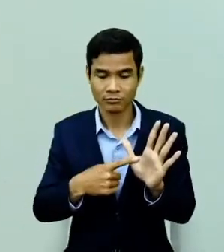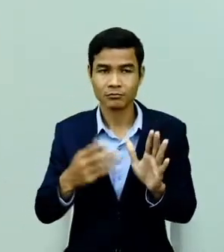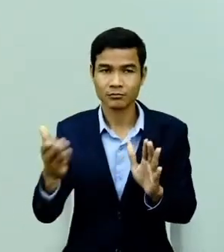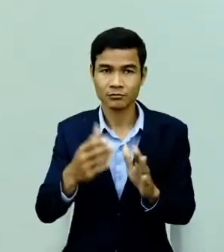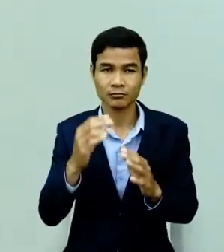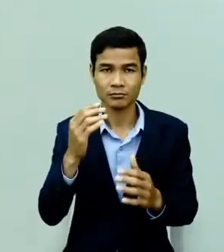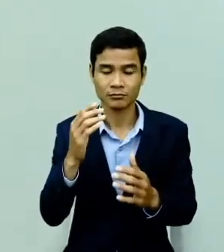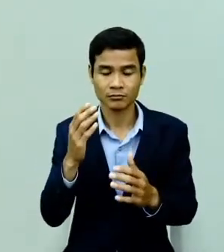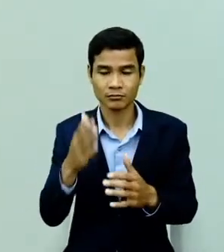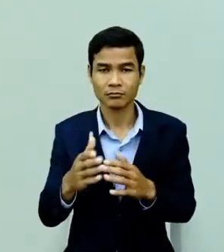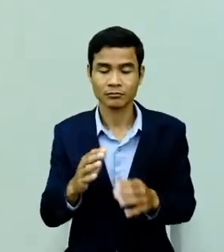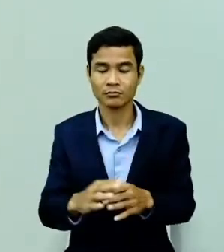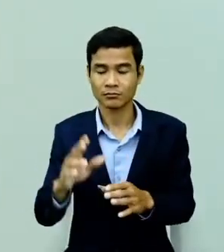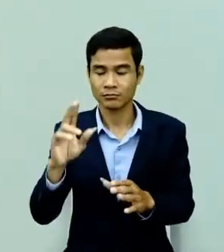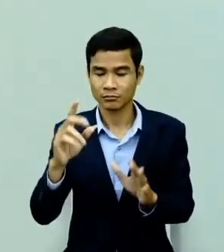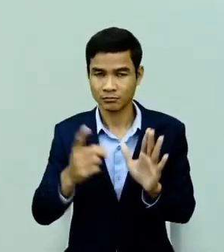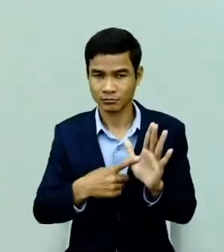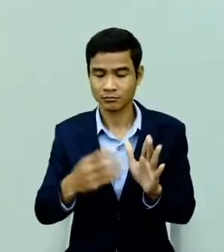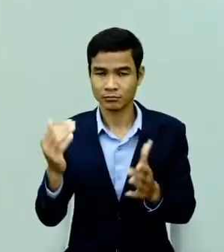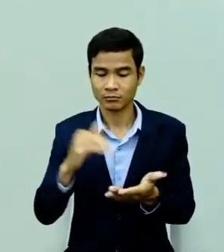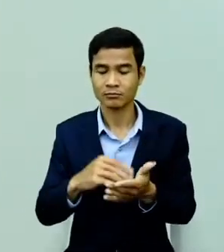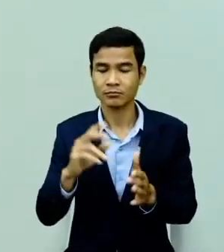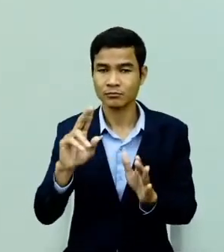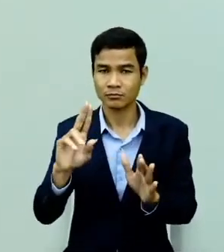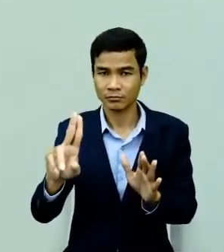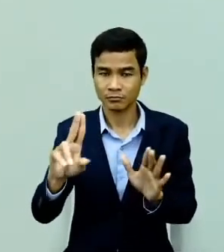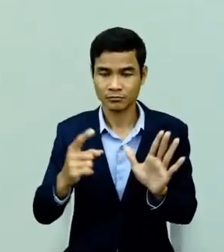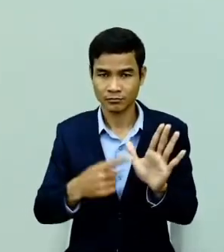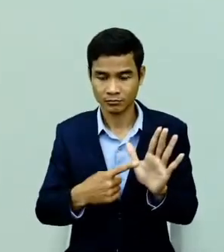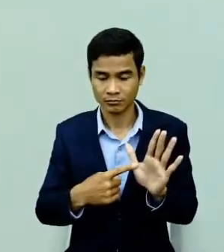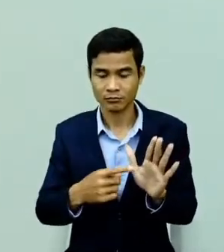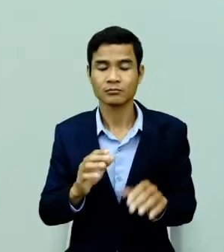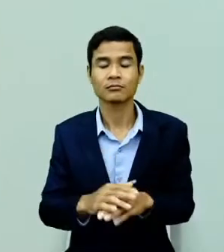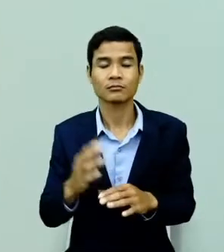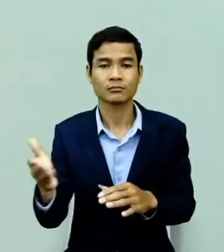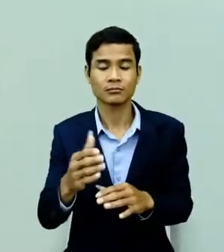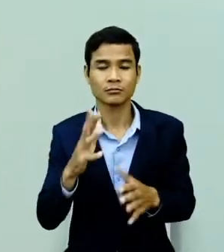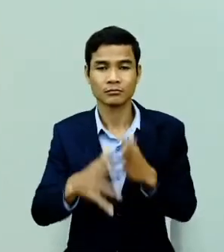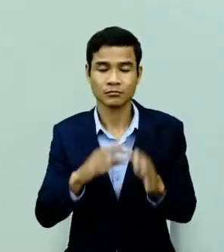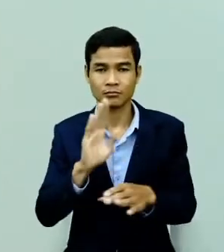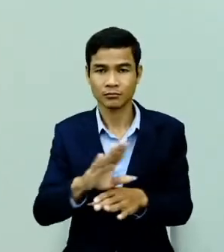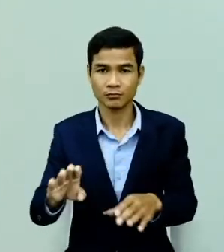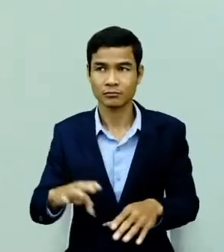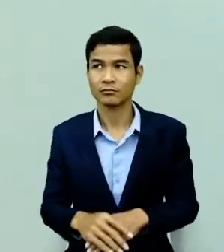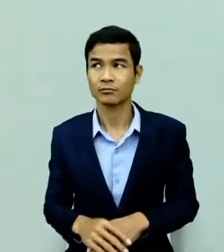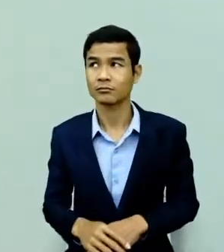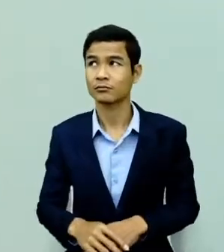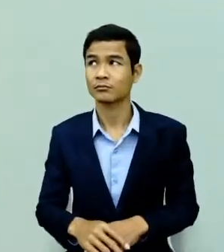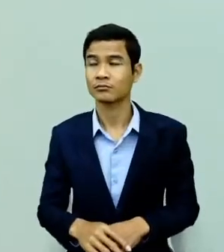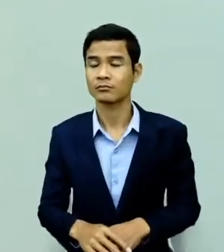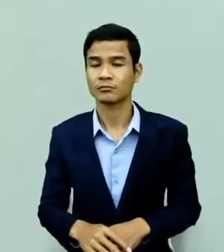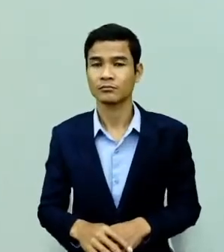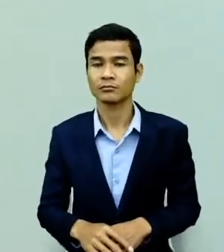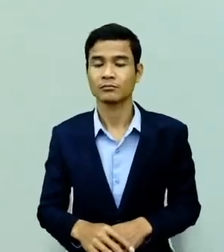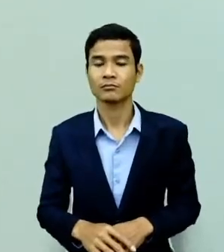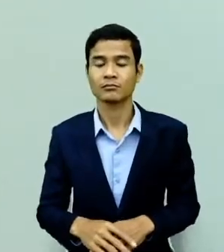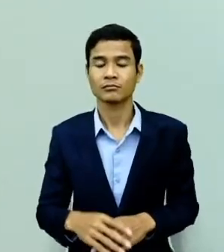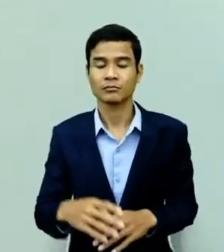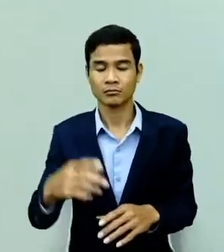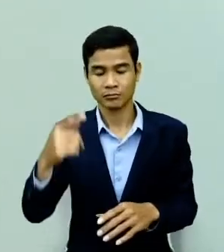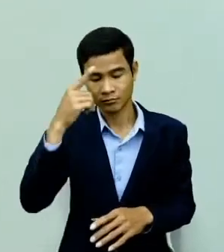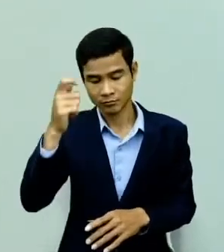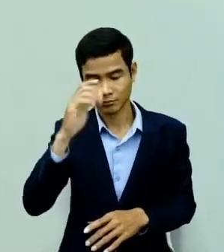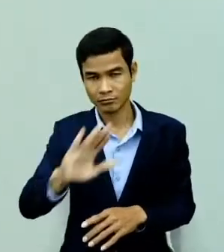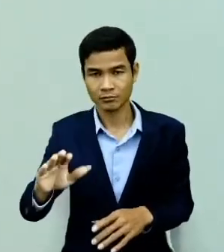ចាប់ផ្ដើមអ៊ីឡើងទៀតអ៊ីកូនបន្លឺដល់ខ្លួនឯងចាឆ្លាតមែន